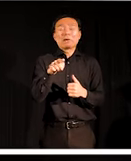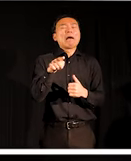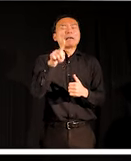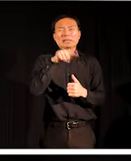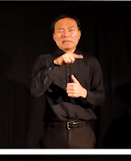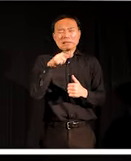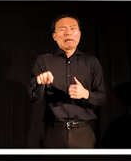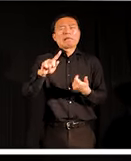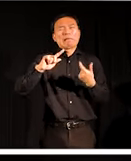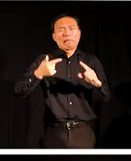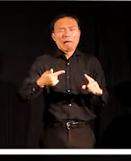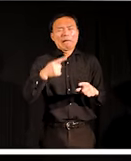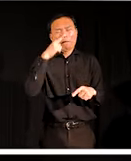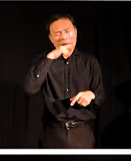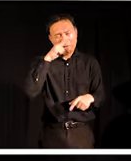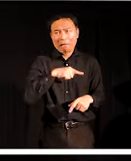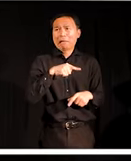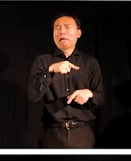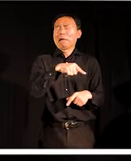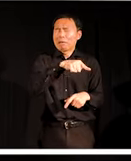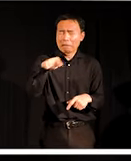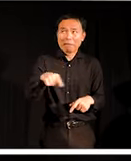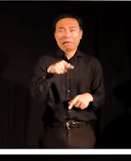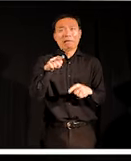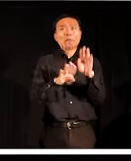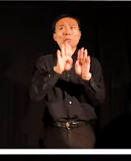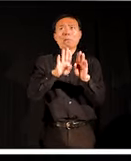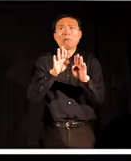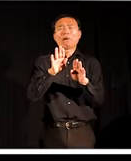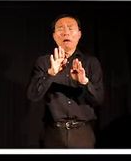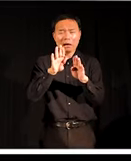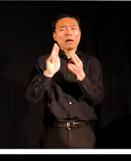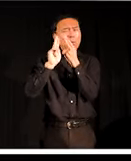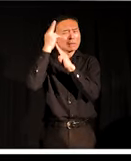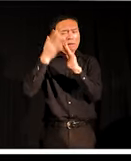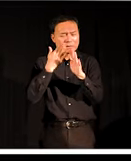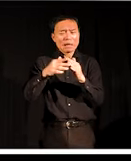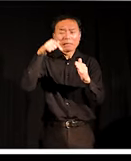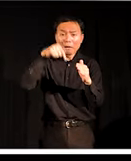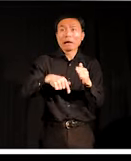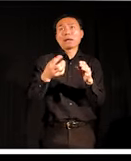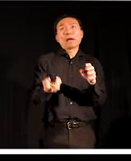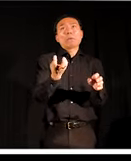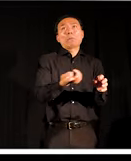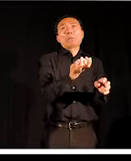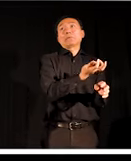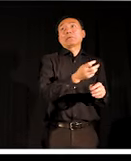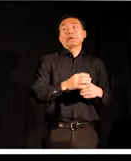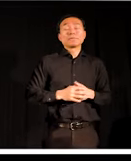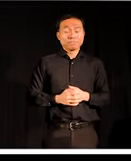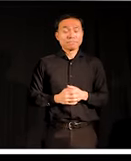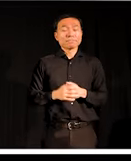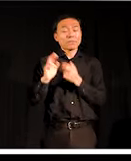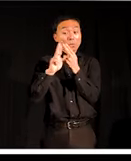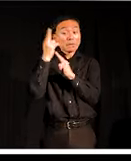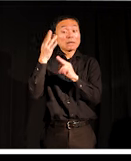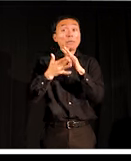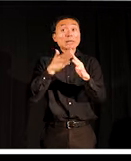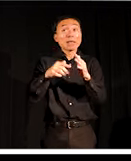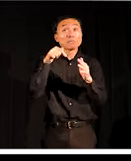でなくなってしまうという状況が沖縄線では起きたんですその沖縄線に